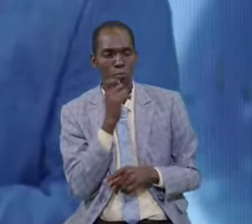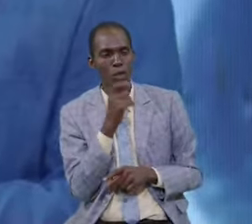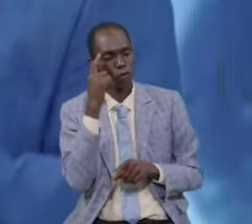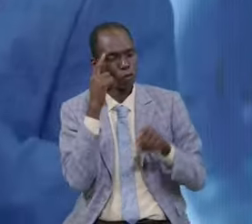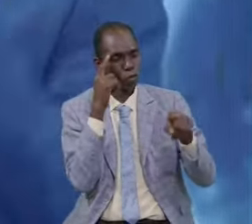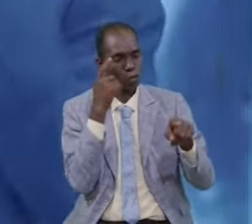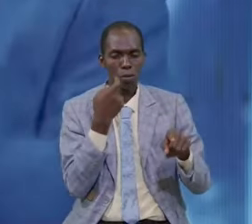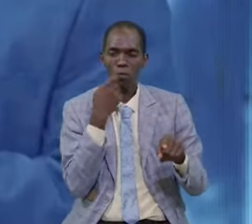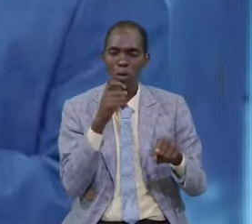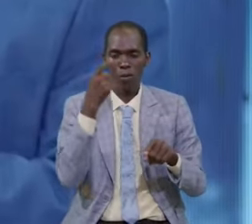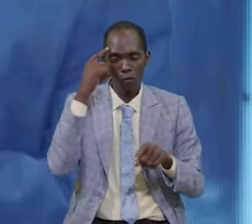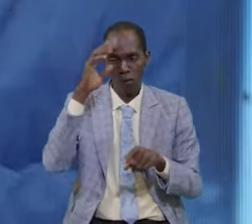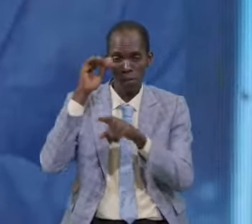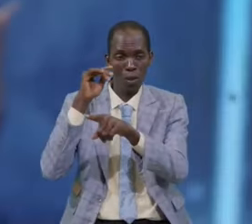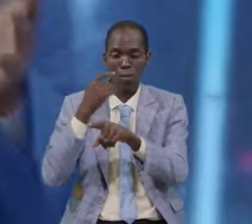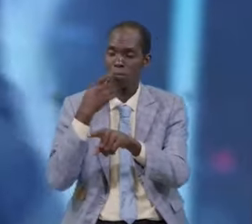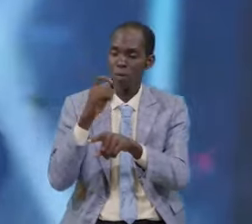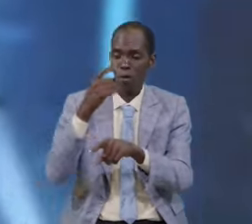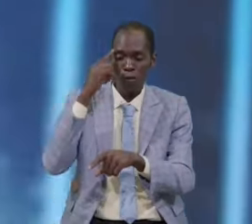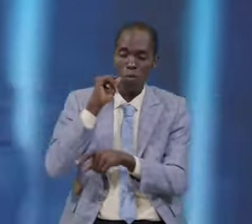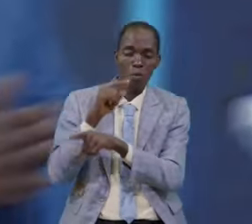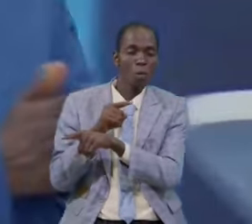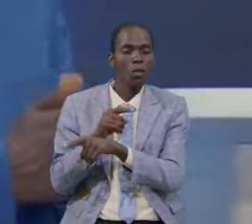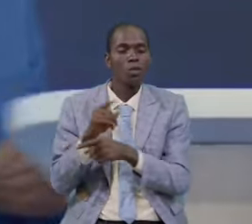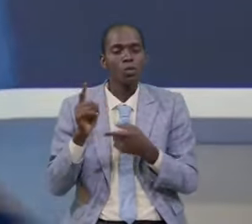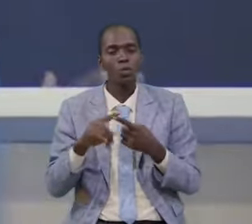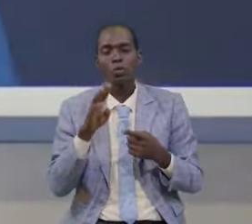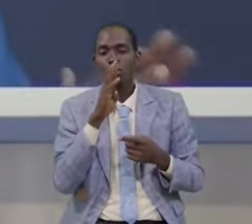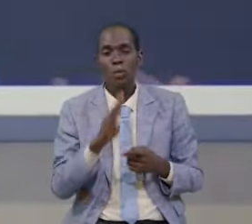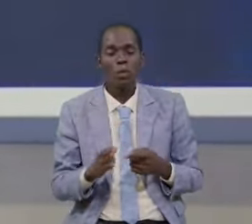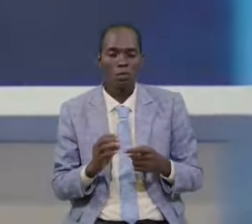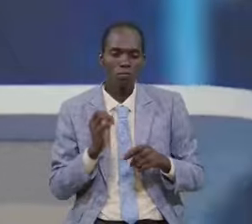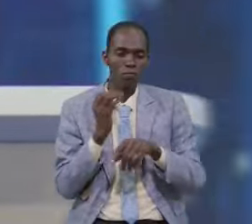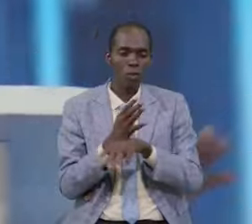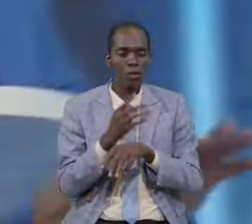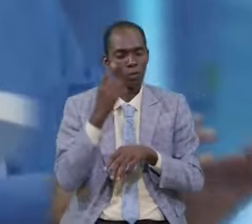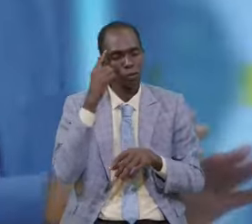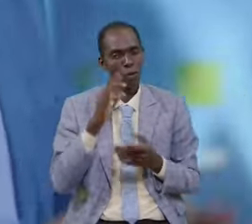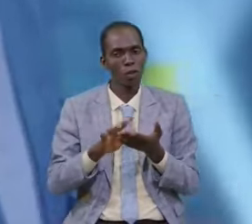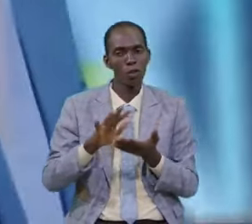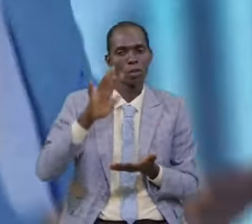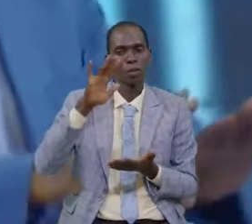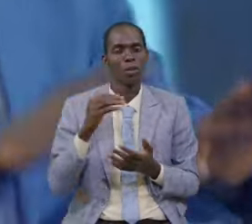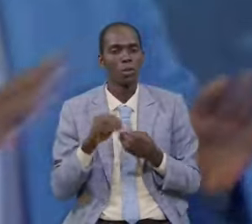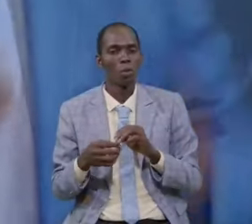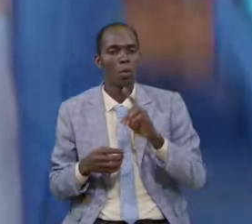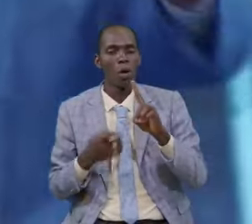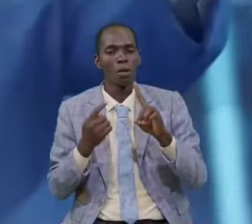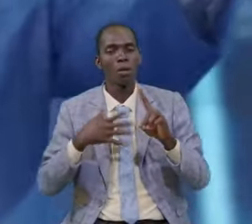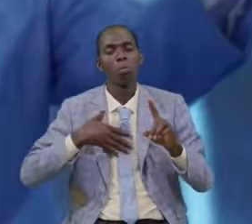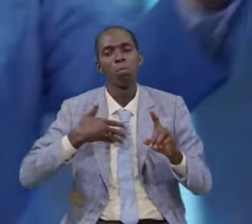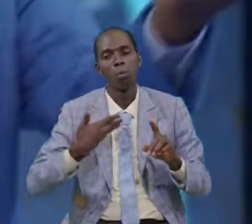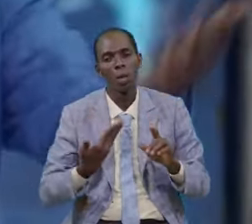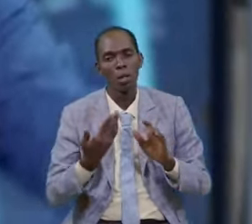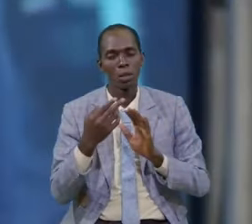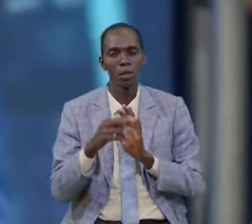eux, pour d'être enflammé pour la gloire. Premièrement, la volonté d'avancer vers la gloire.